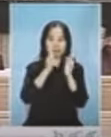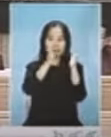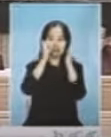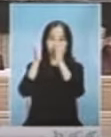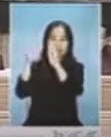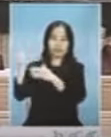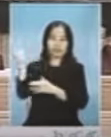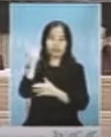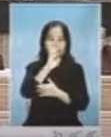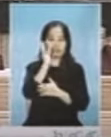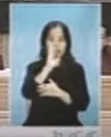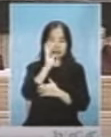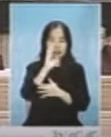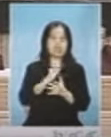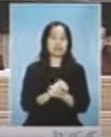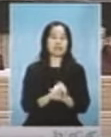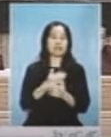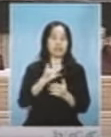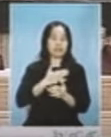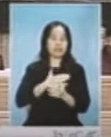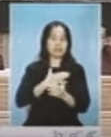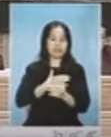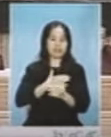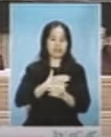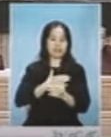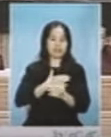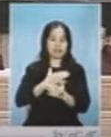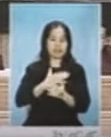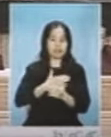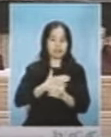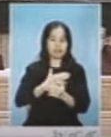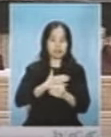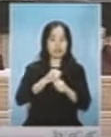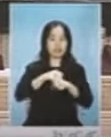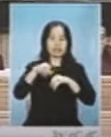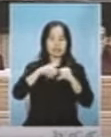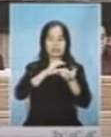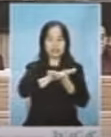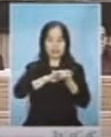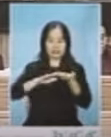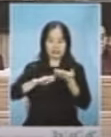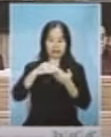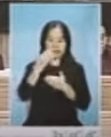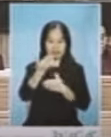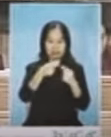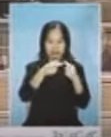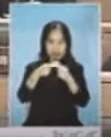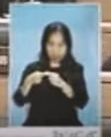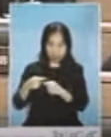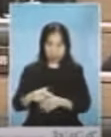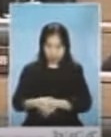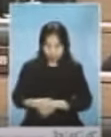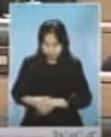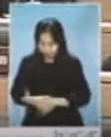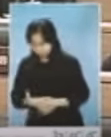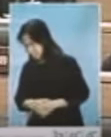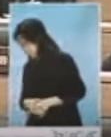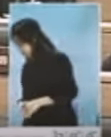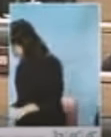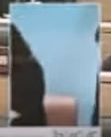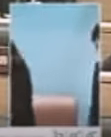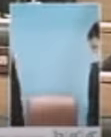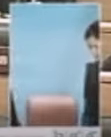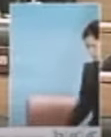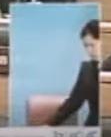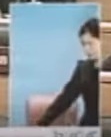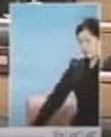ครับผมจะได้ดำเนินการประชุมไปด้วยความรวดเร็วครับเชิญต่อครับ ท่านประธานครับผมเค